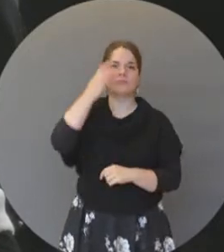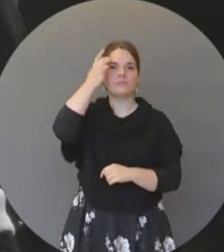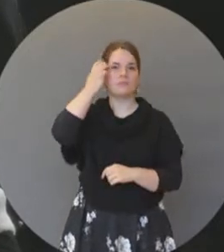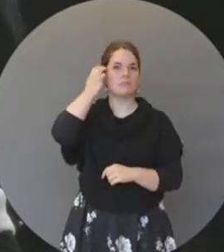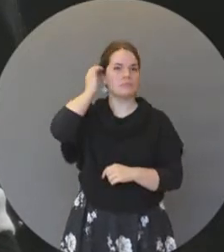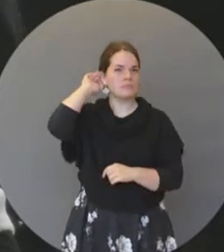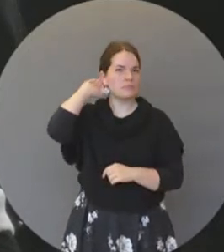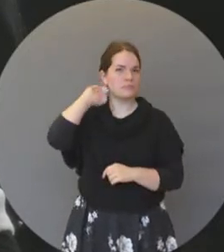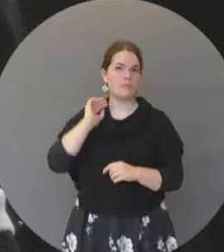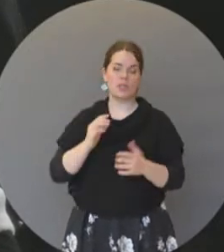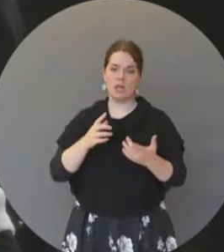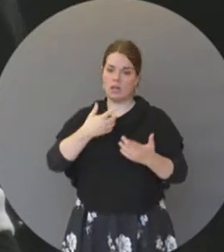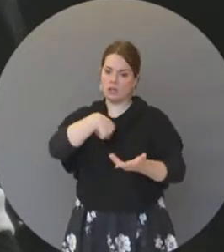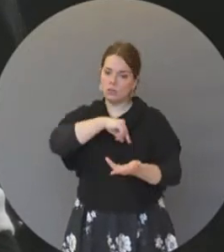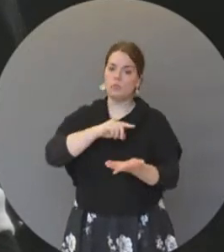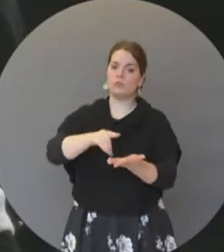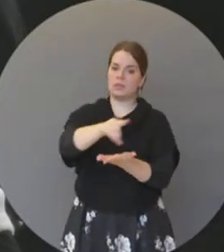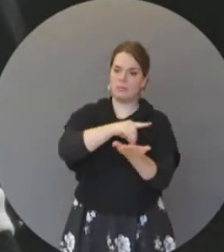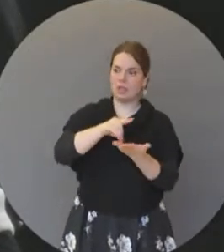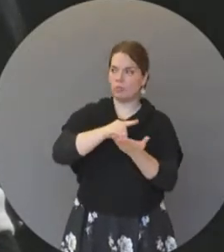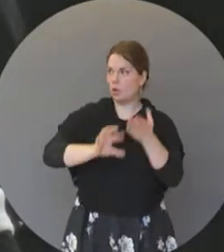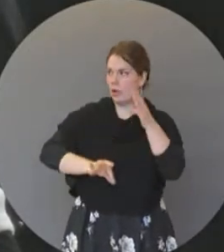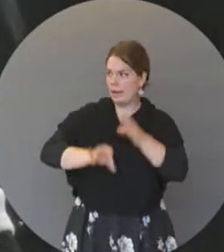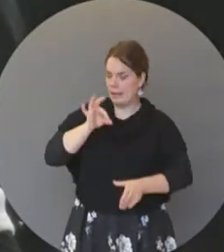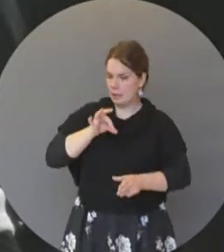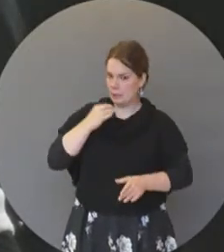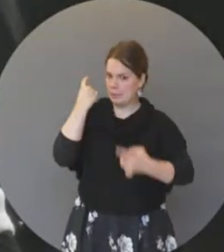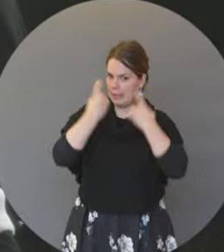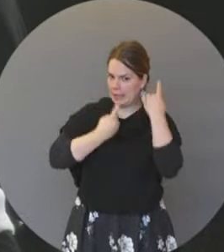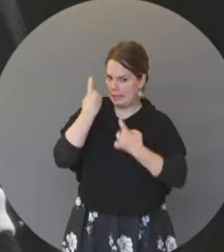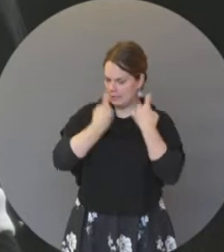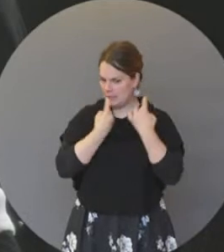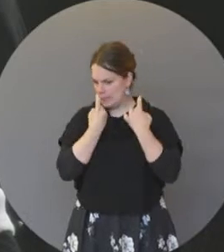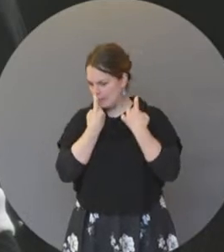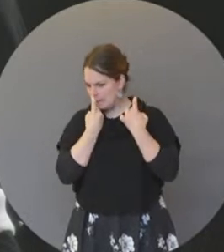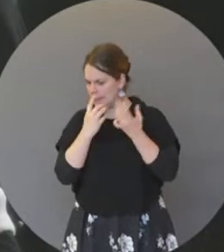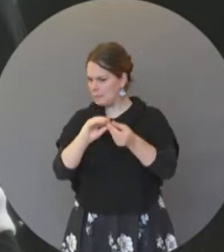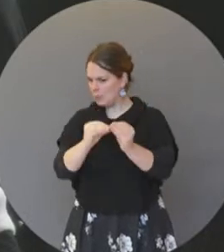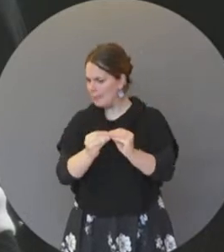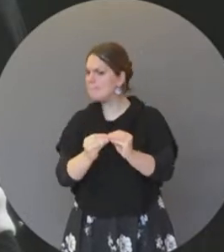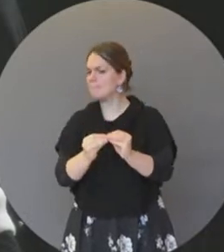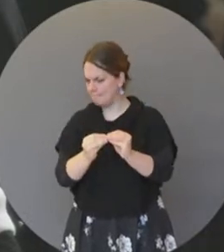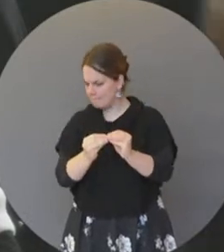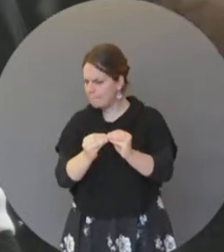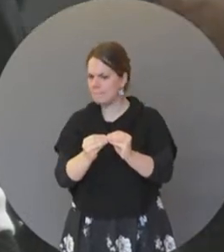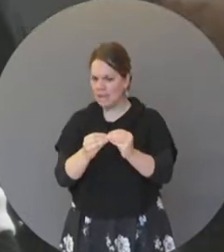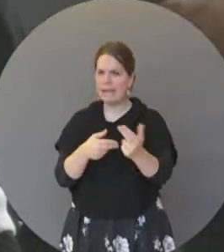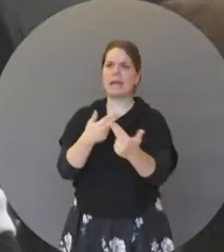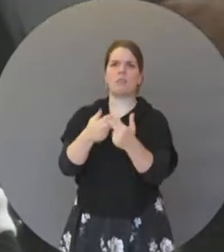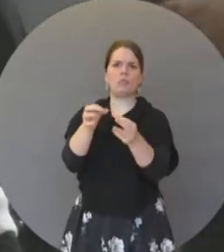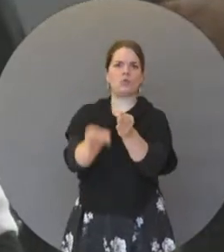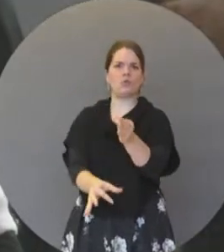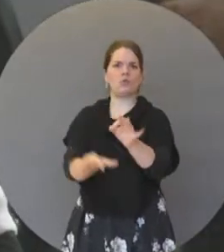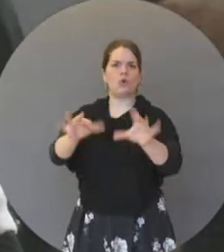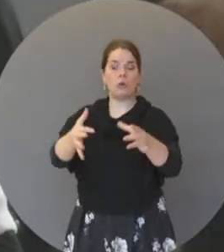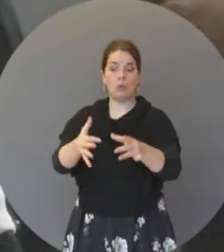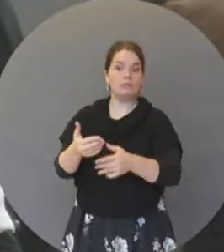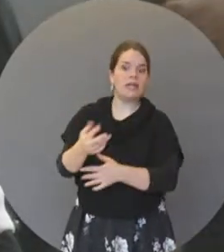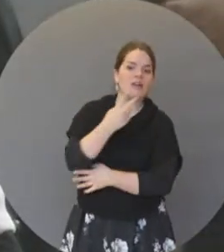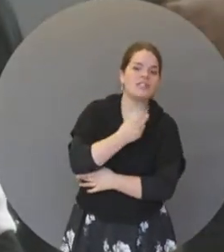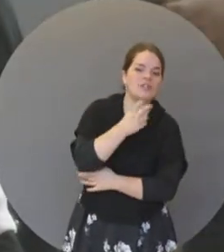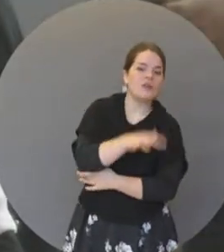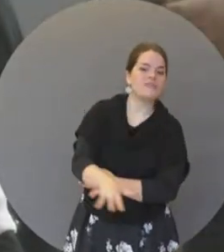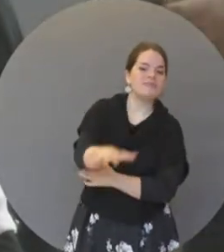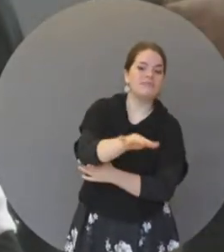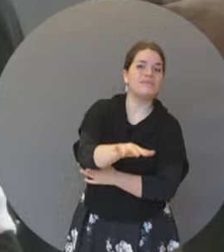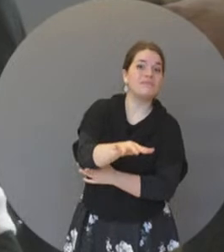elle les élus que nous sommes travaillons pour apporter des solutions concrètes à nos concitoyens en particulier aux personnes âgées et aux personnes en